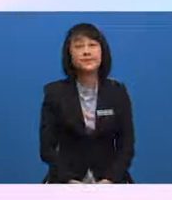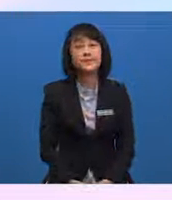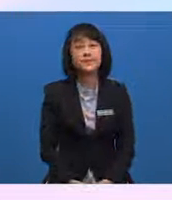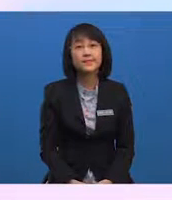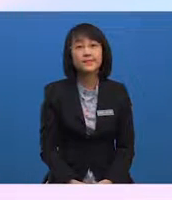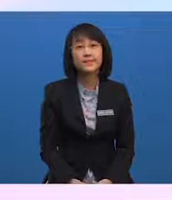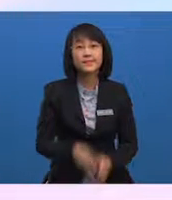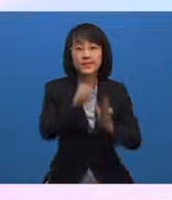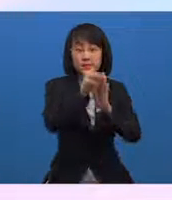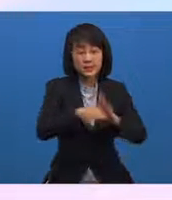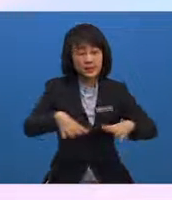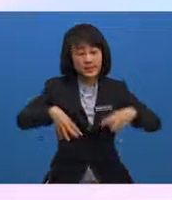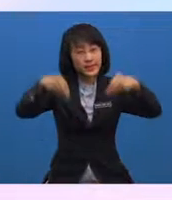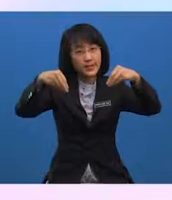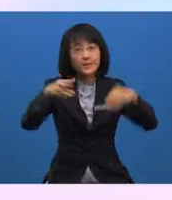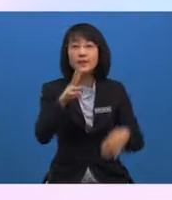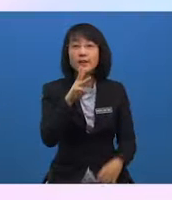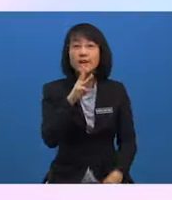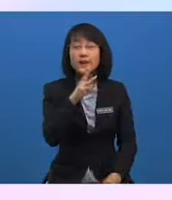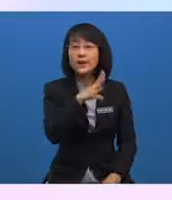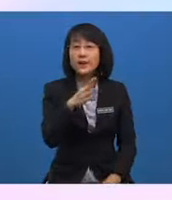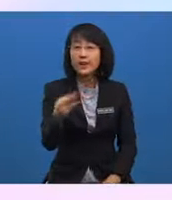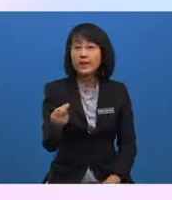dan nutrien dari tanah.